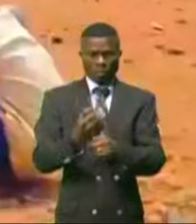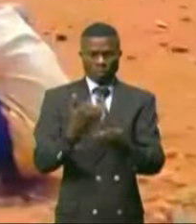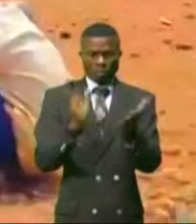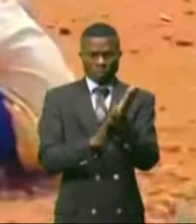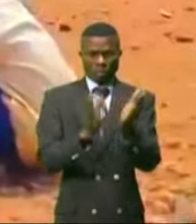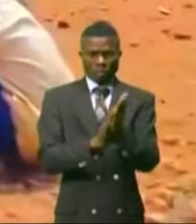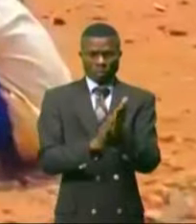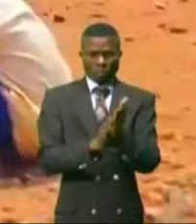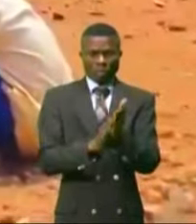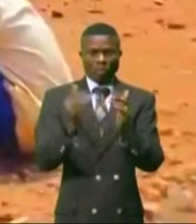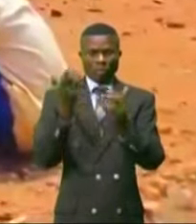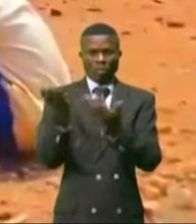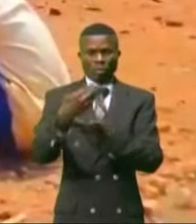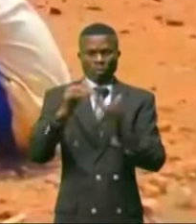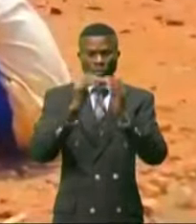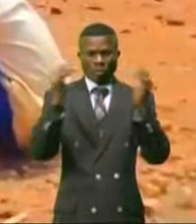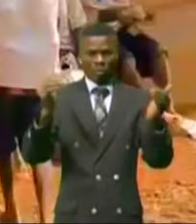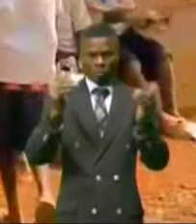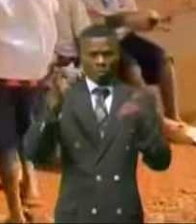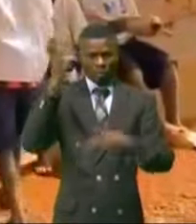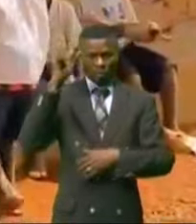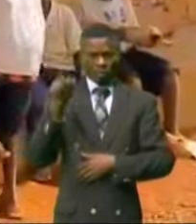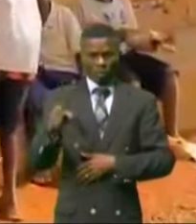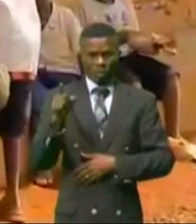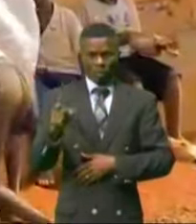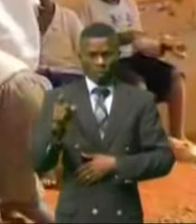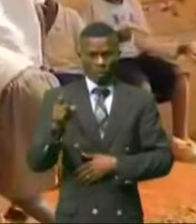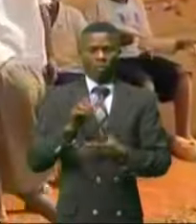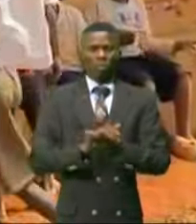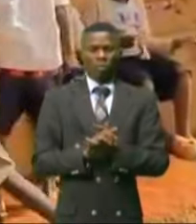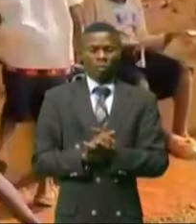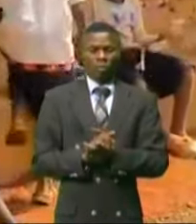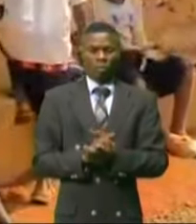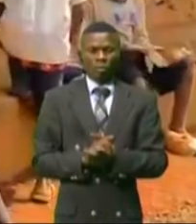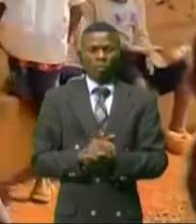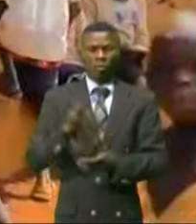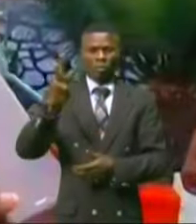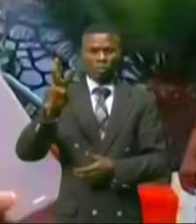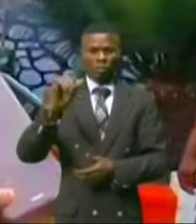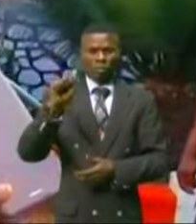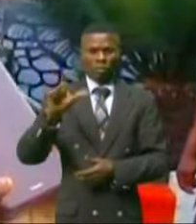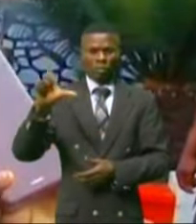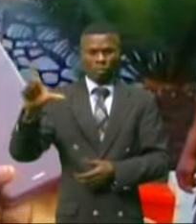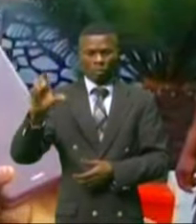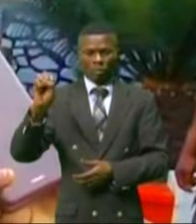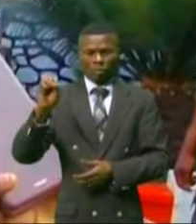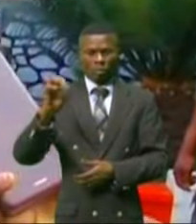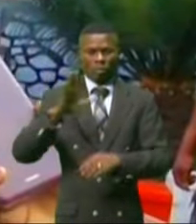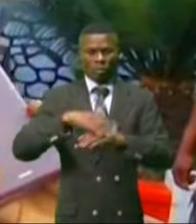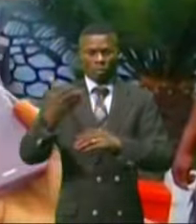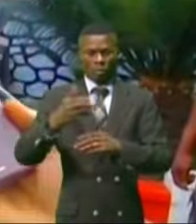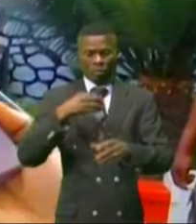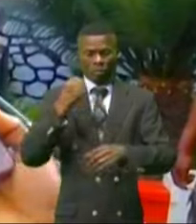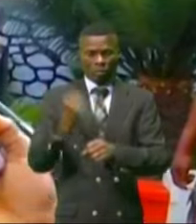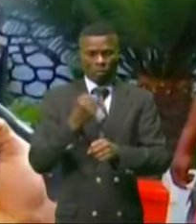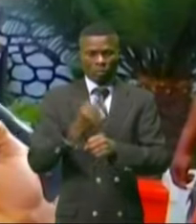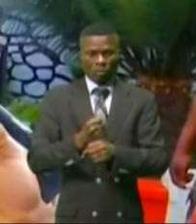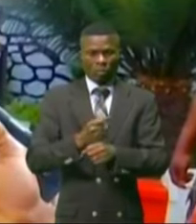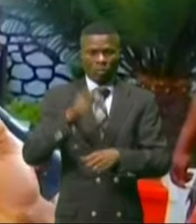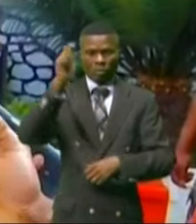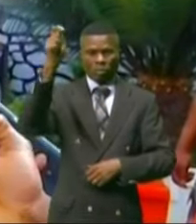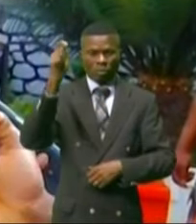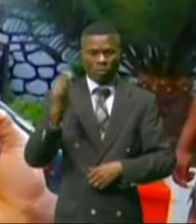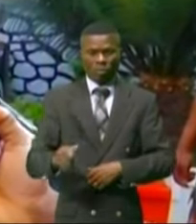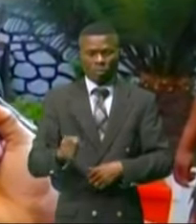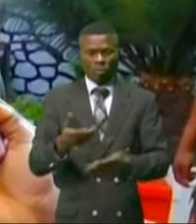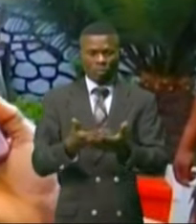retour de la paix dans leurs entités de Bahema Nord et de Walendu Djati. C'est à la suite des efforts des animateurs de l'état